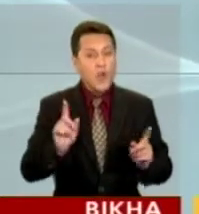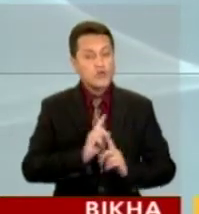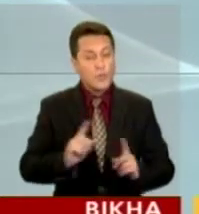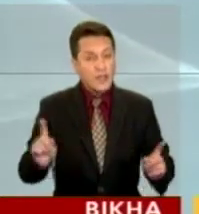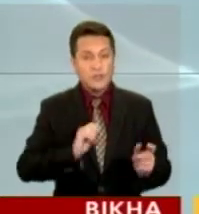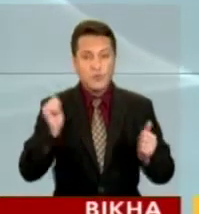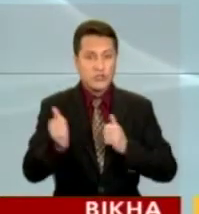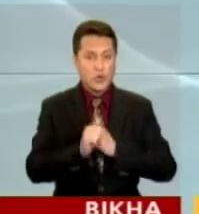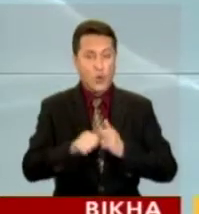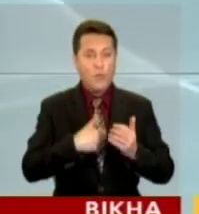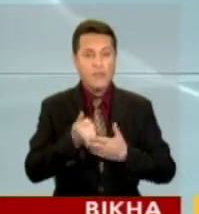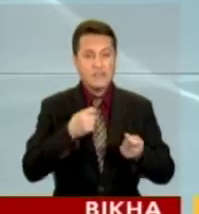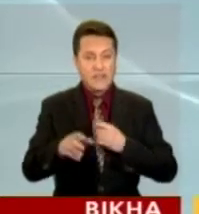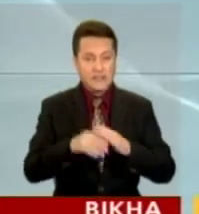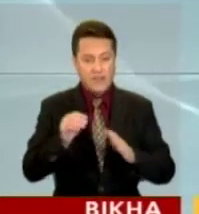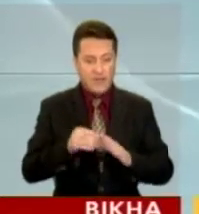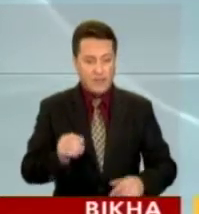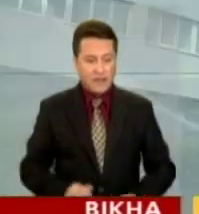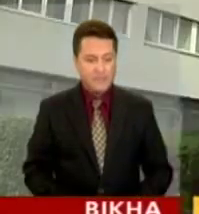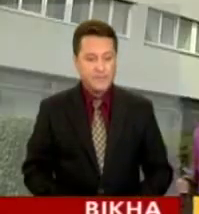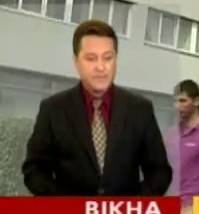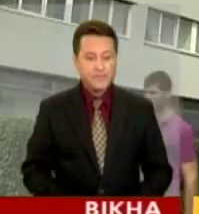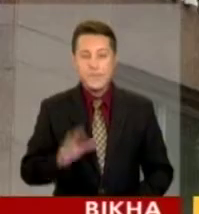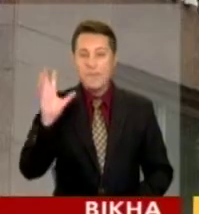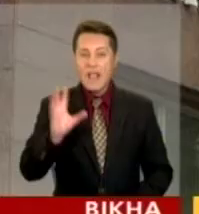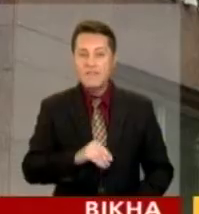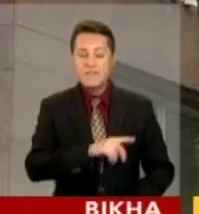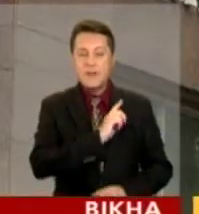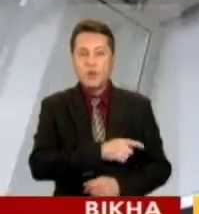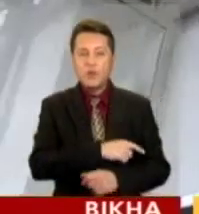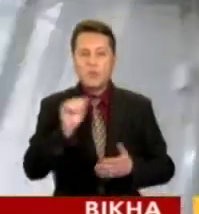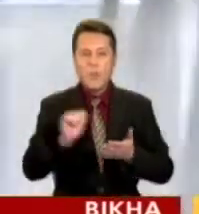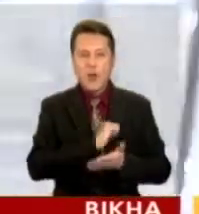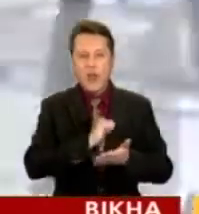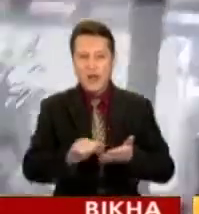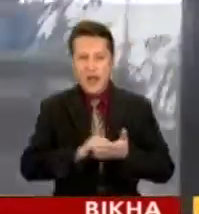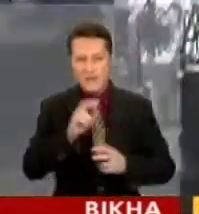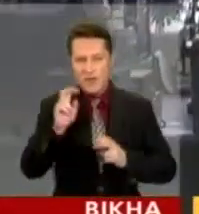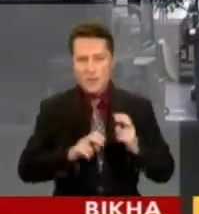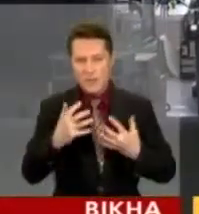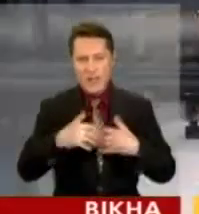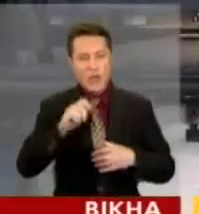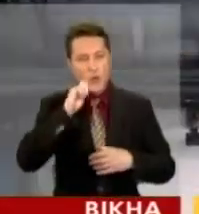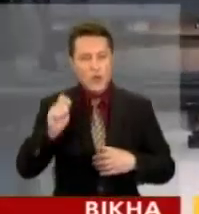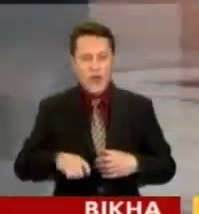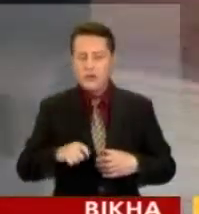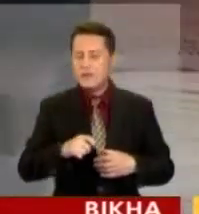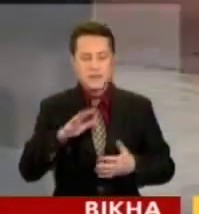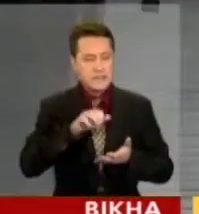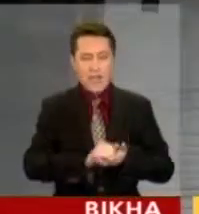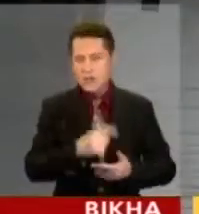президентських виборів у сюжеті Ольги Кучер усі по тужне зараз зайняті одним